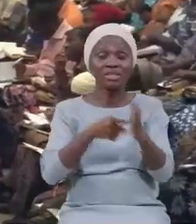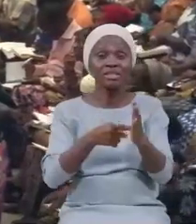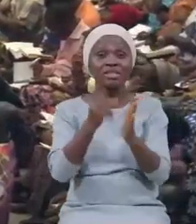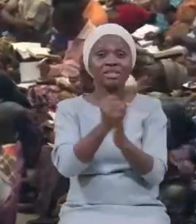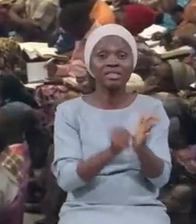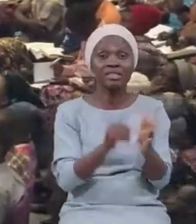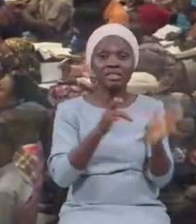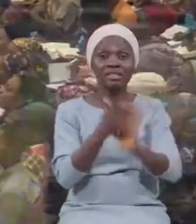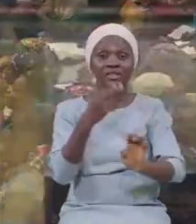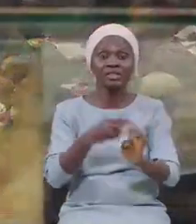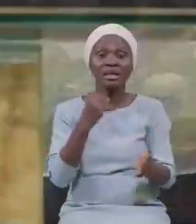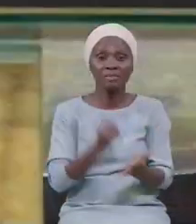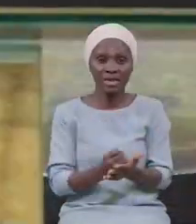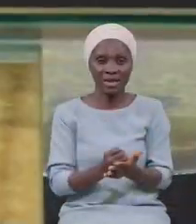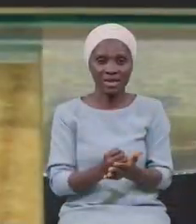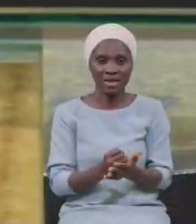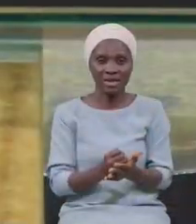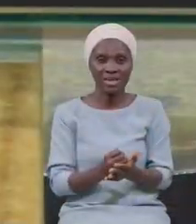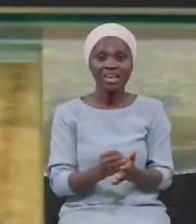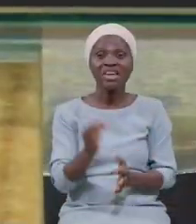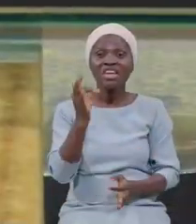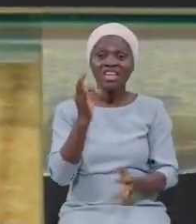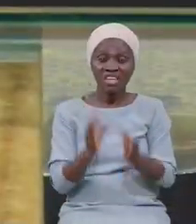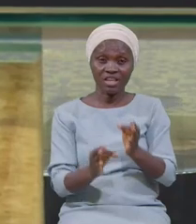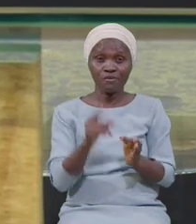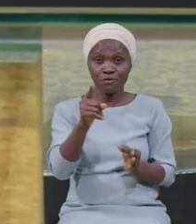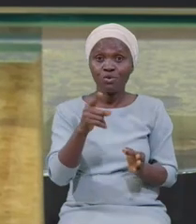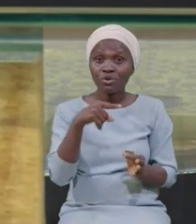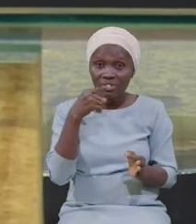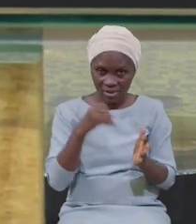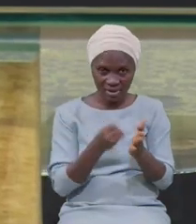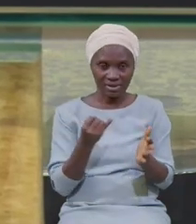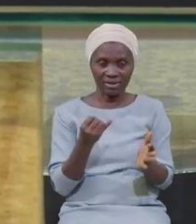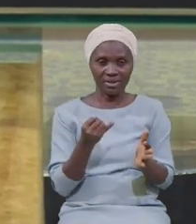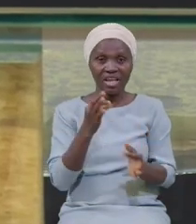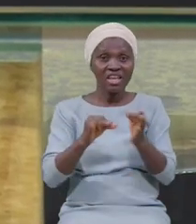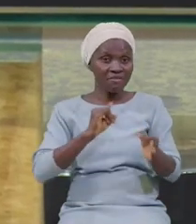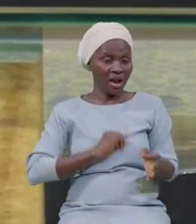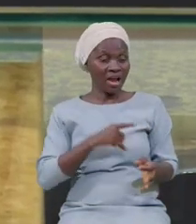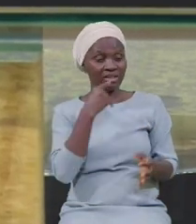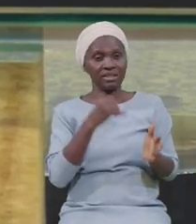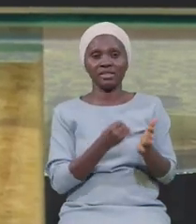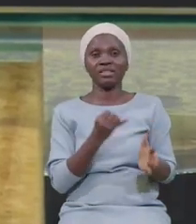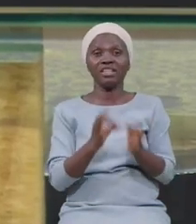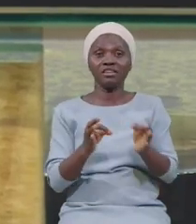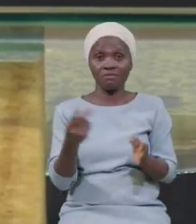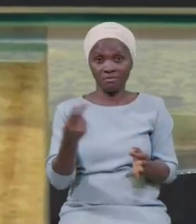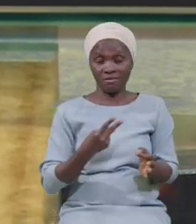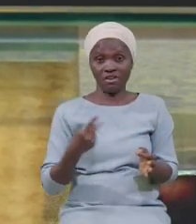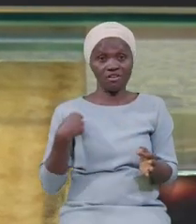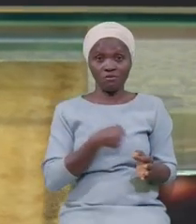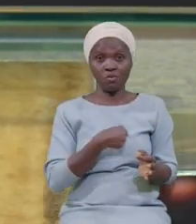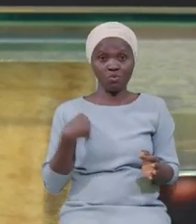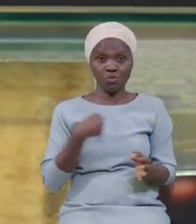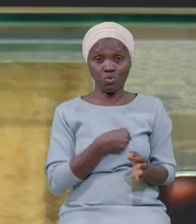Jésus. Si vous dites cela, si je le dis, si nous nous accordons ensemble,